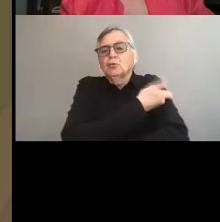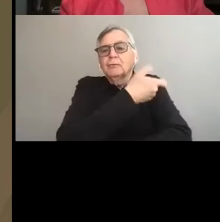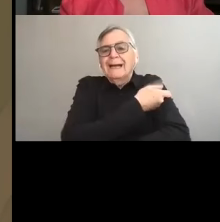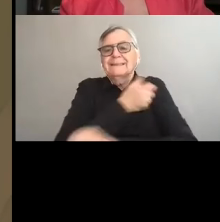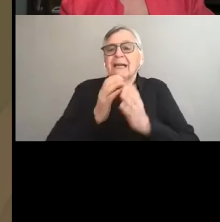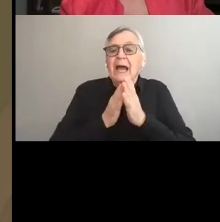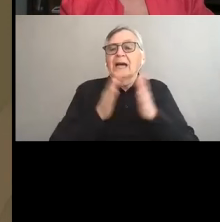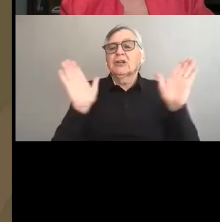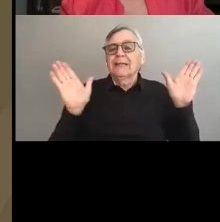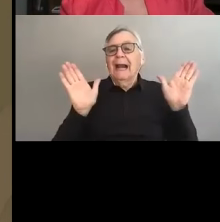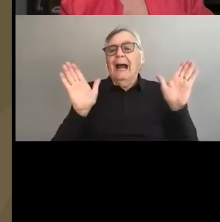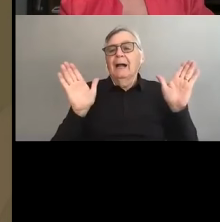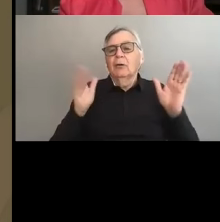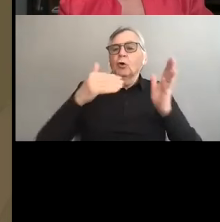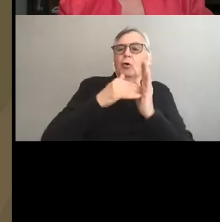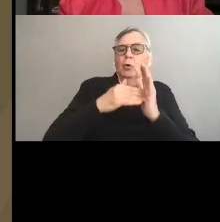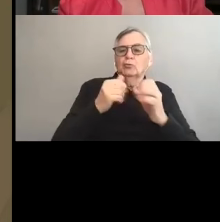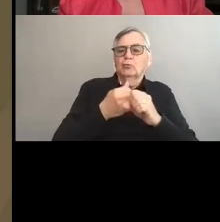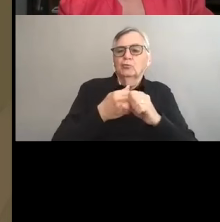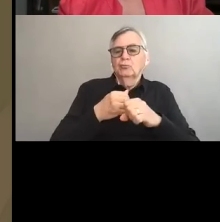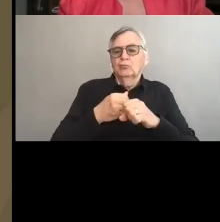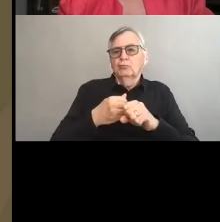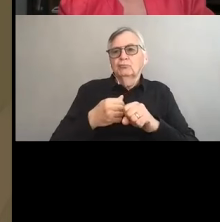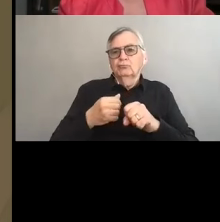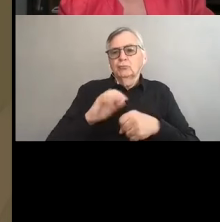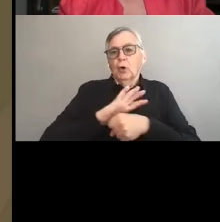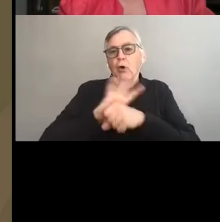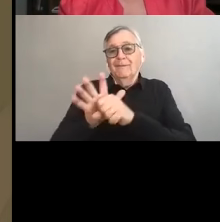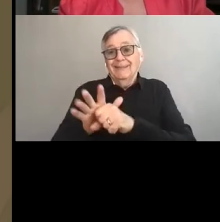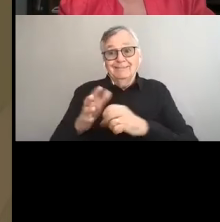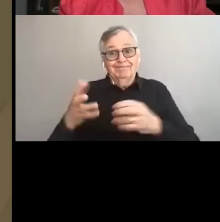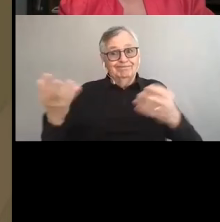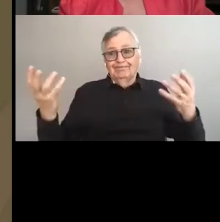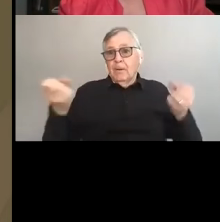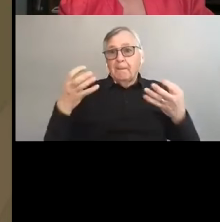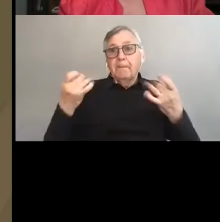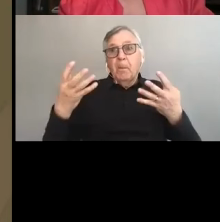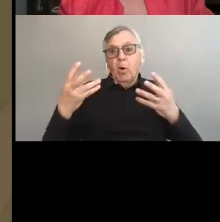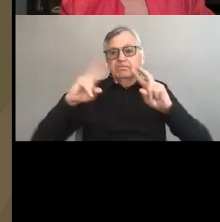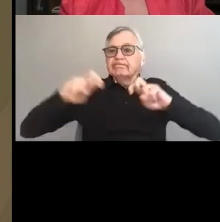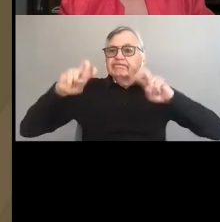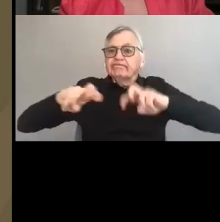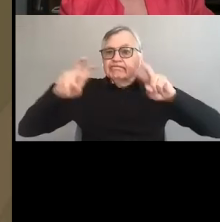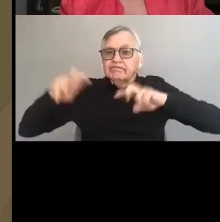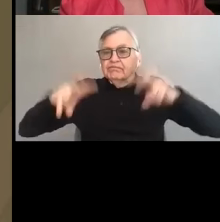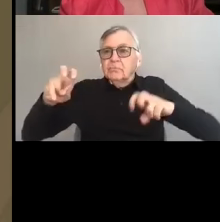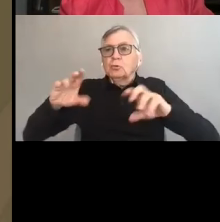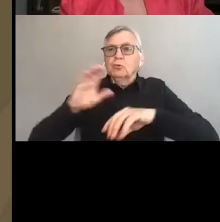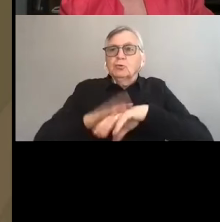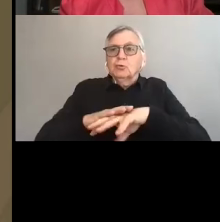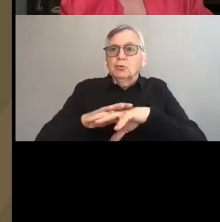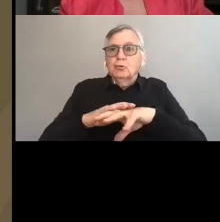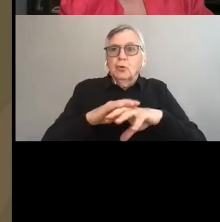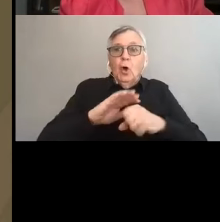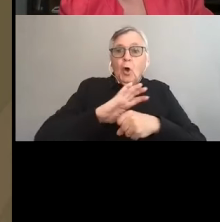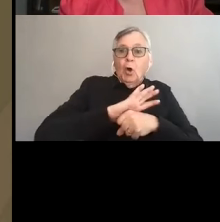général contre la COVID-19 parce qu'il n'y a absolument pas de données sur les vaccins contre la COVID-19 et les gens qui vivent avec le